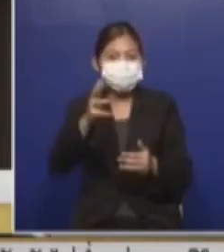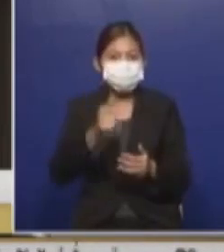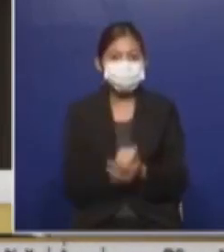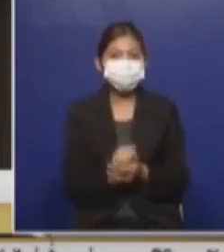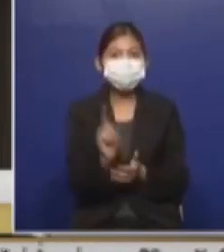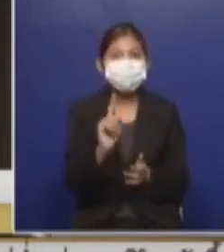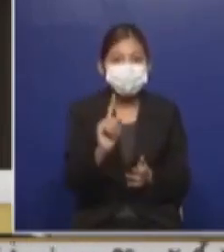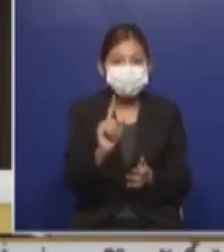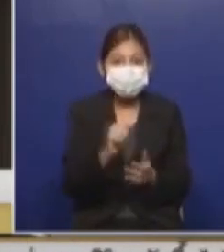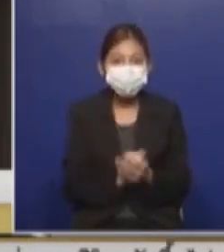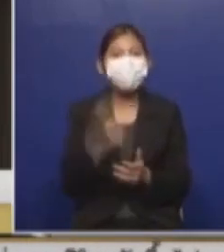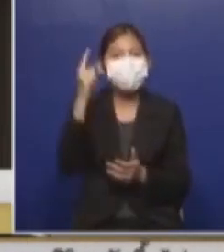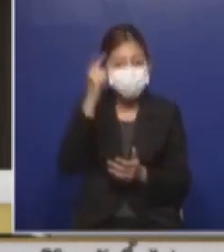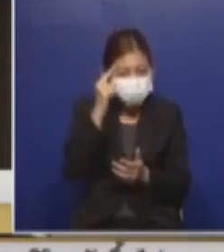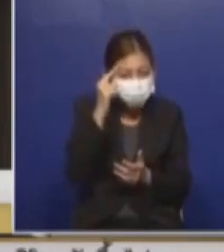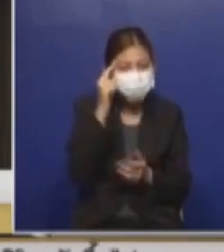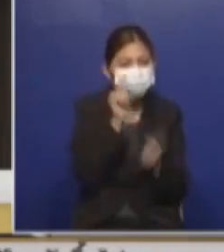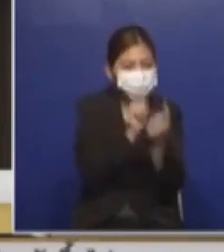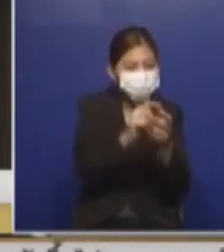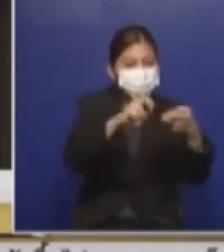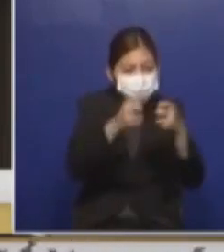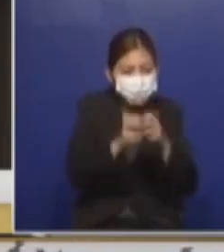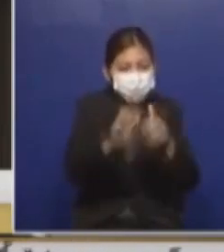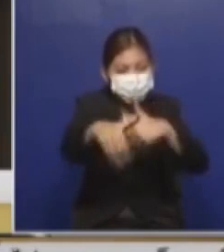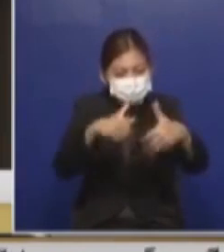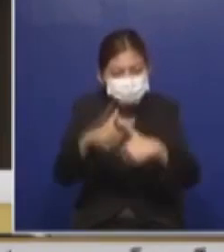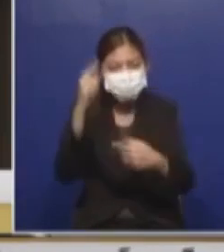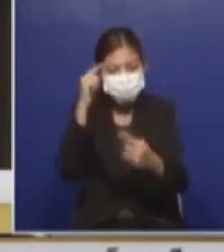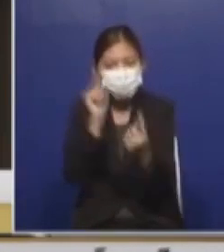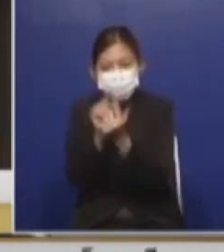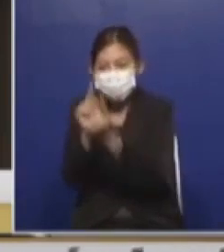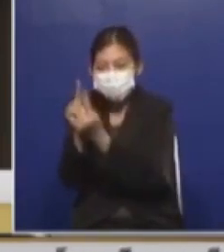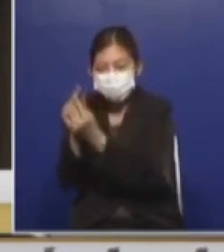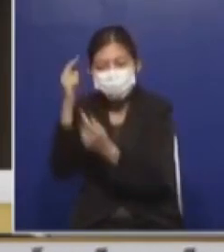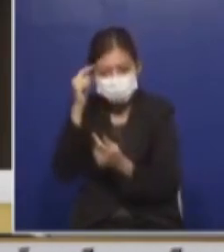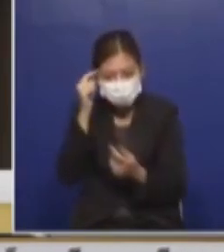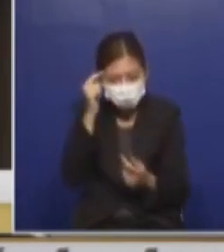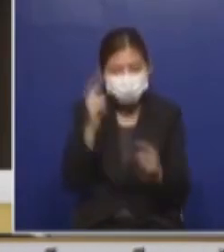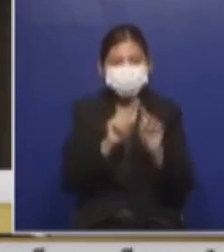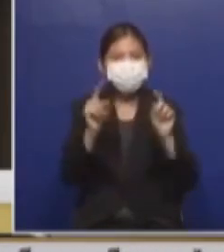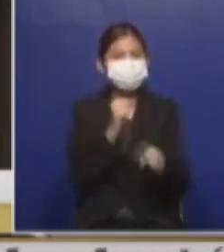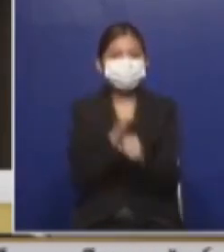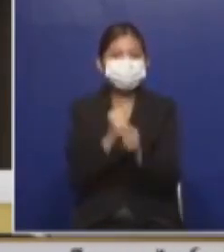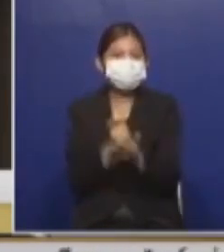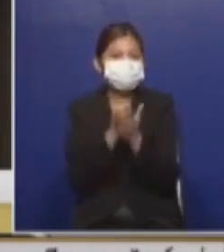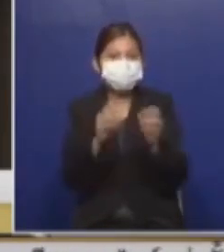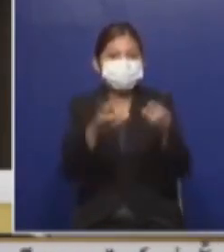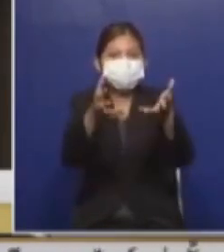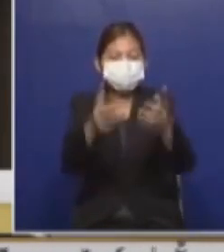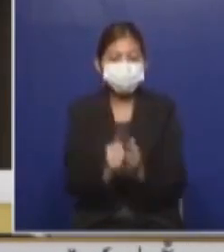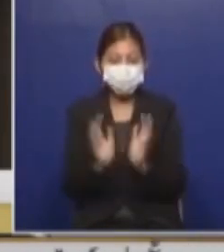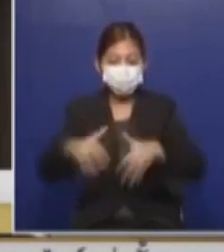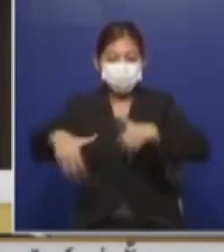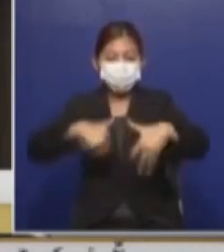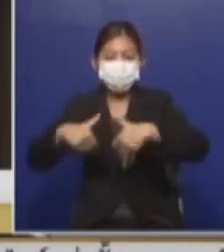แต่รู้ทั้งรู้ก็ยังจะทำมีแต่เสียน้อยเสียยากเสียมากเสียง่ายจนทำให้ประชาชนเจ็บป่วยล้มตายไปเ